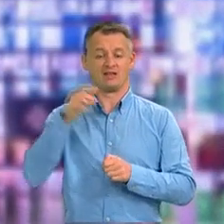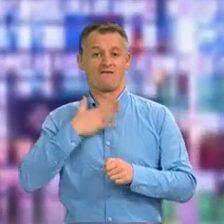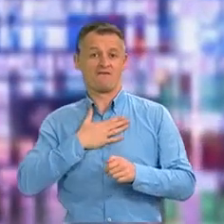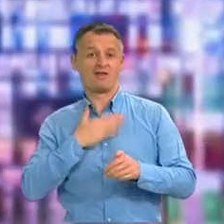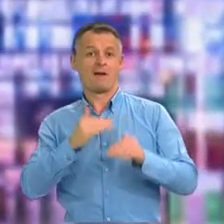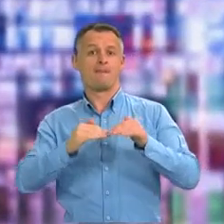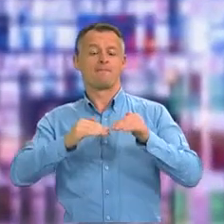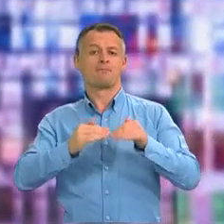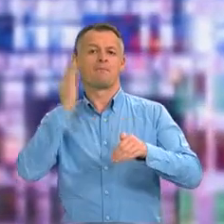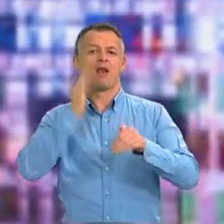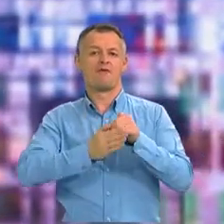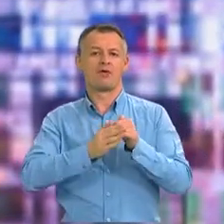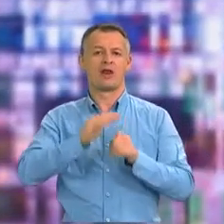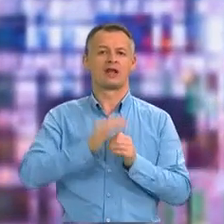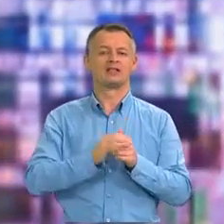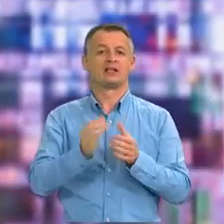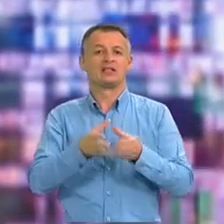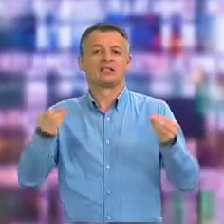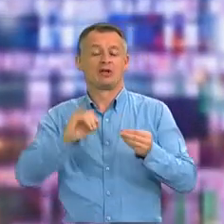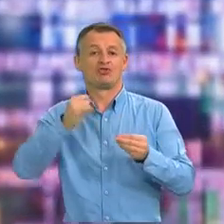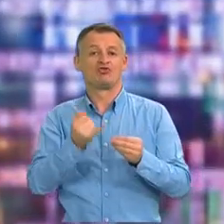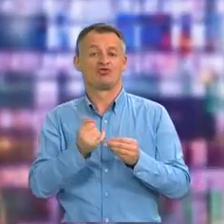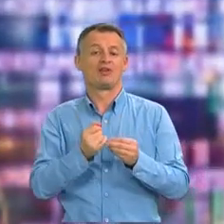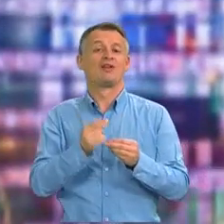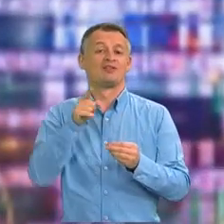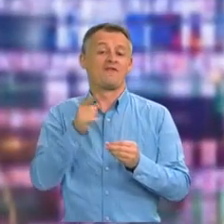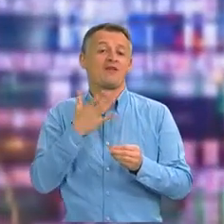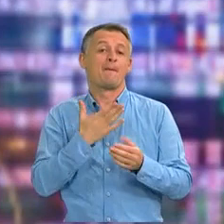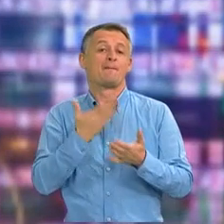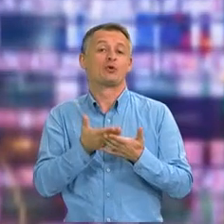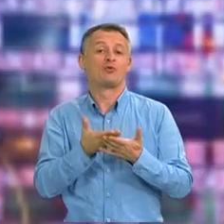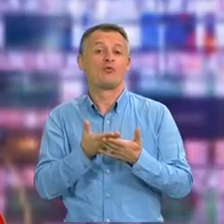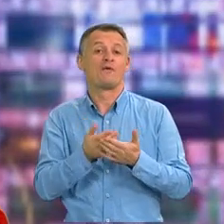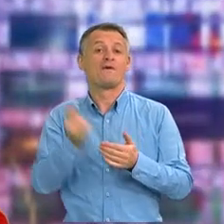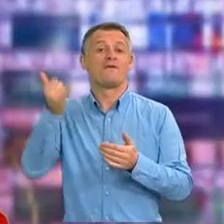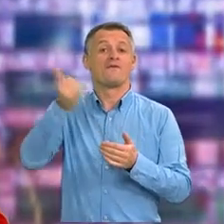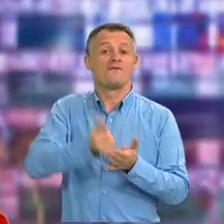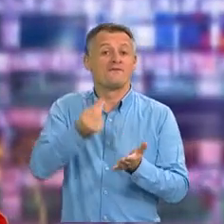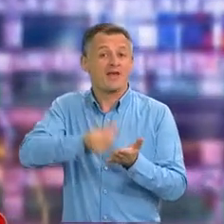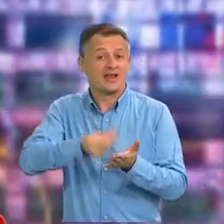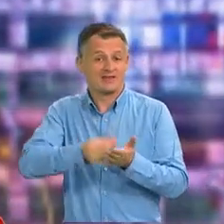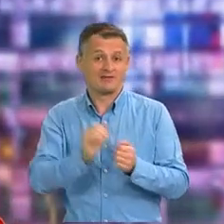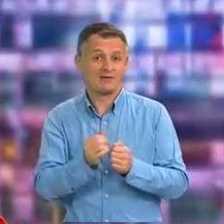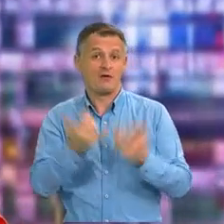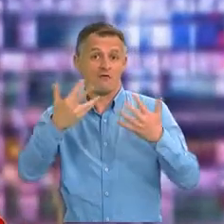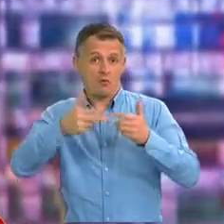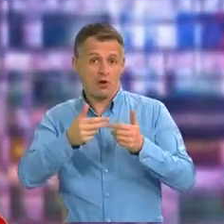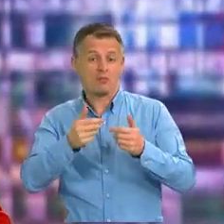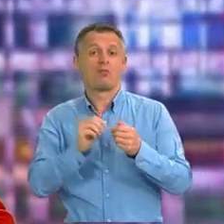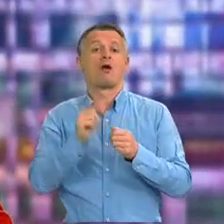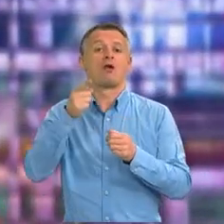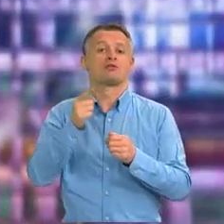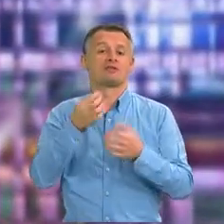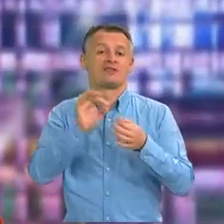pe consum să dispară și să introducă, în schimb, plafonare pe venituri. Formula actuală de calcul va fi schimbată, susține